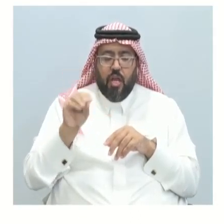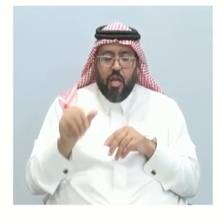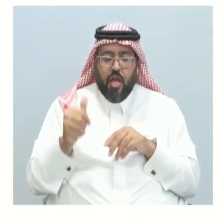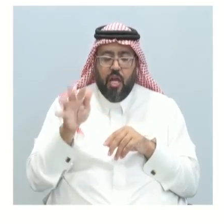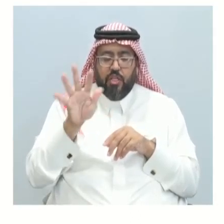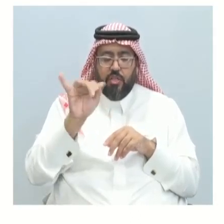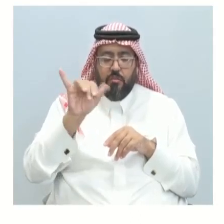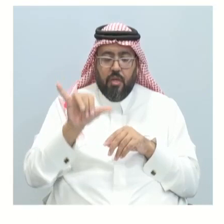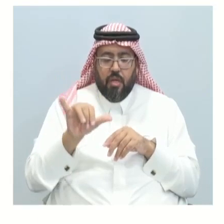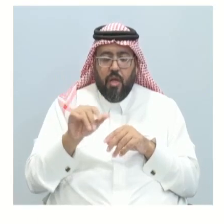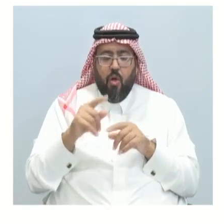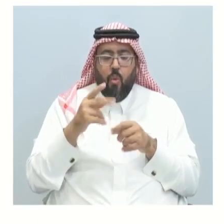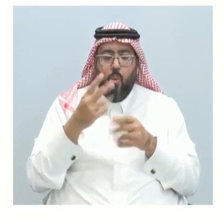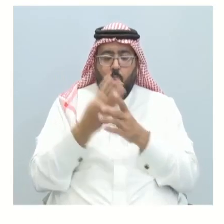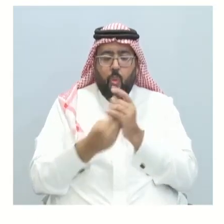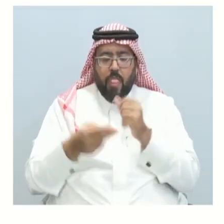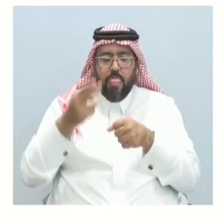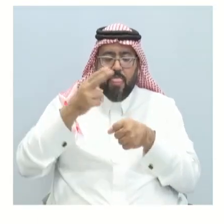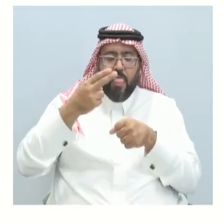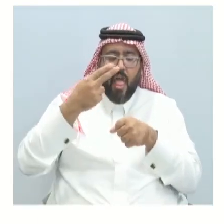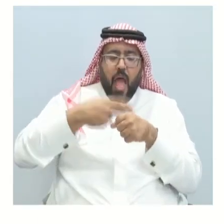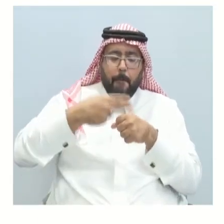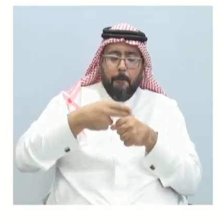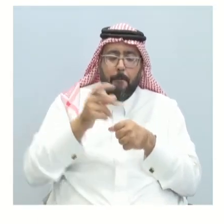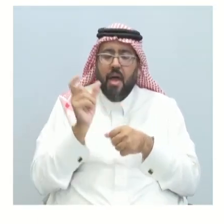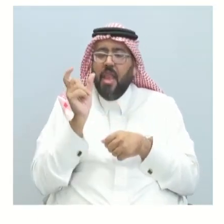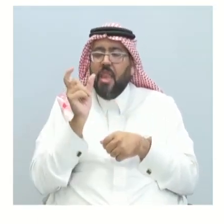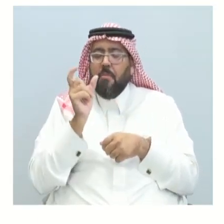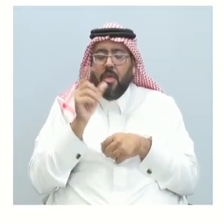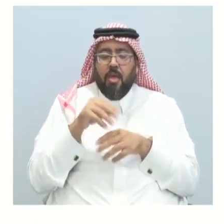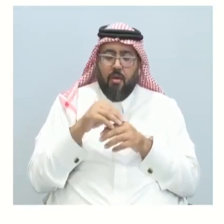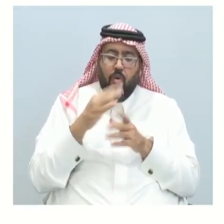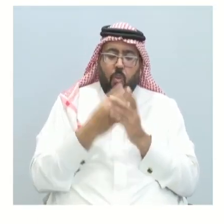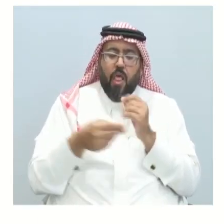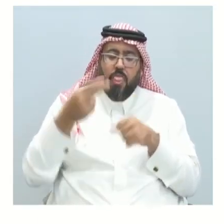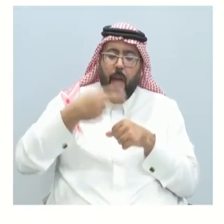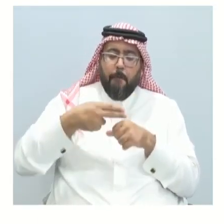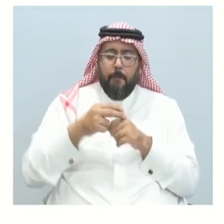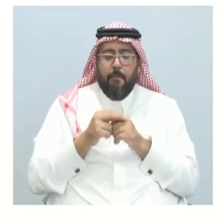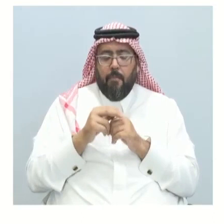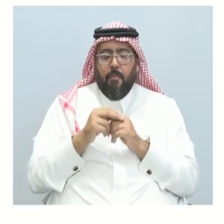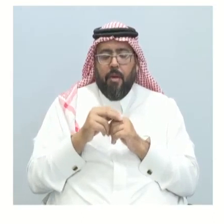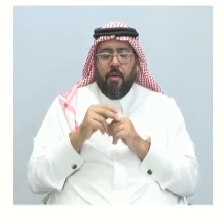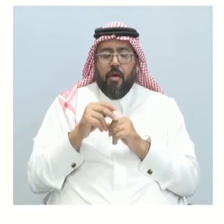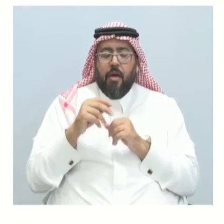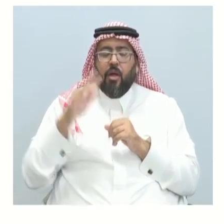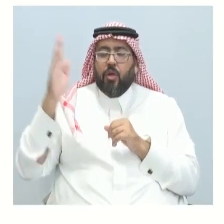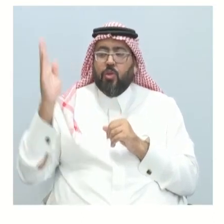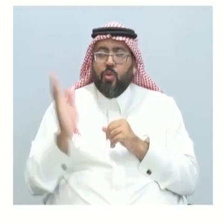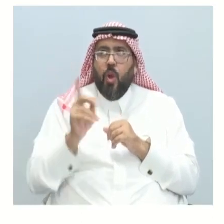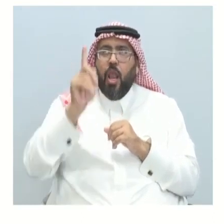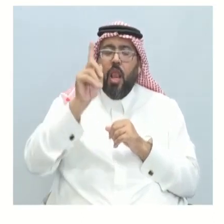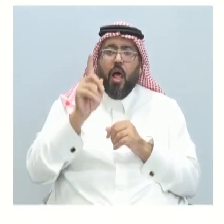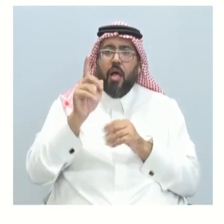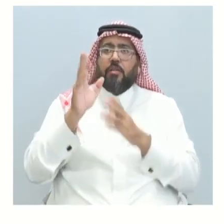المطلب القرشي الهاشمي قرابتهم النبي صلى الله عليه وسلم ما هي هو ابن عم رسول الله صلى